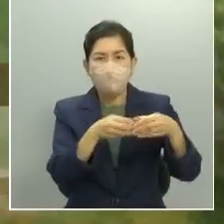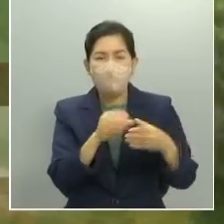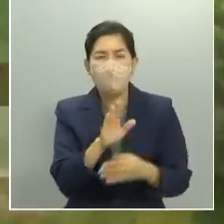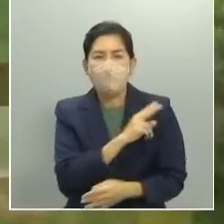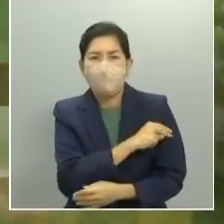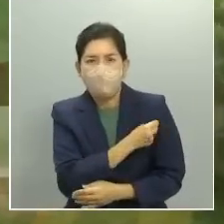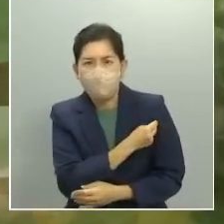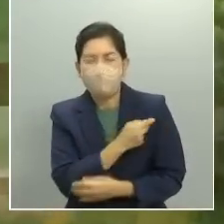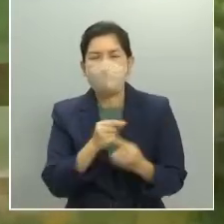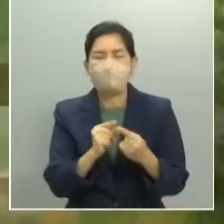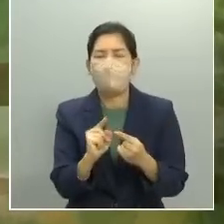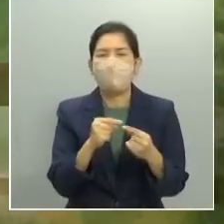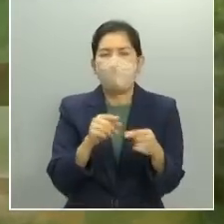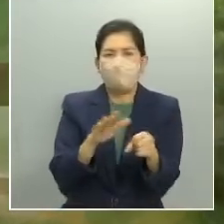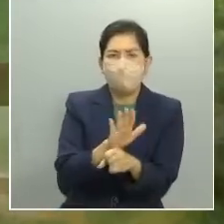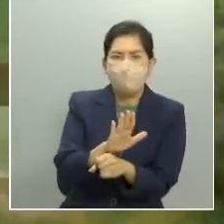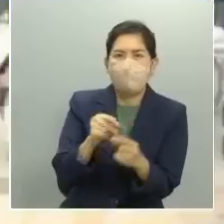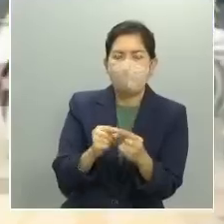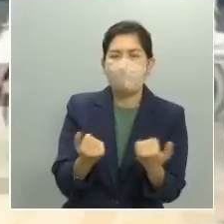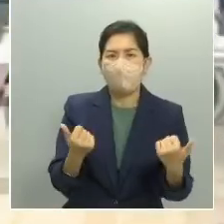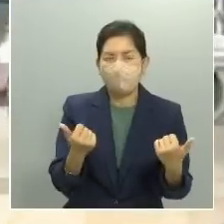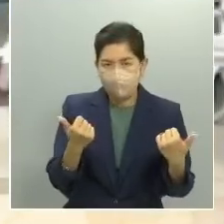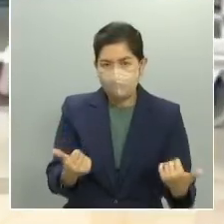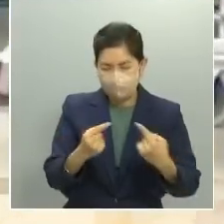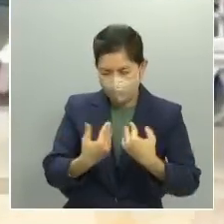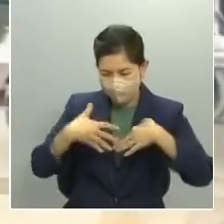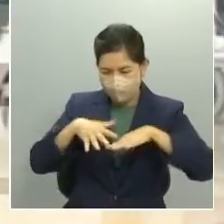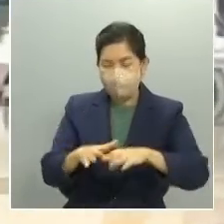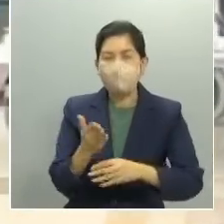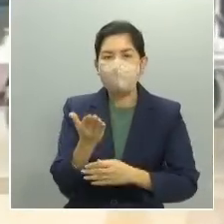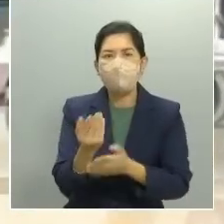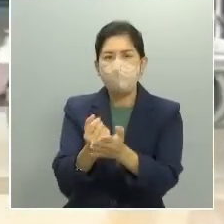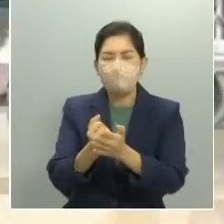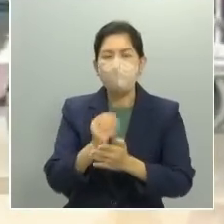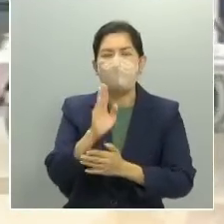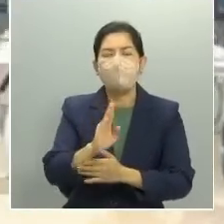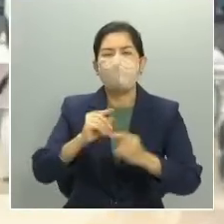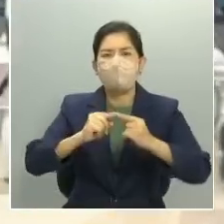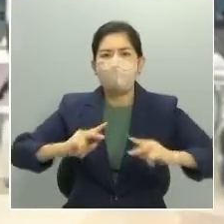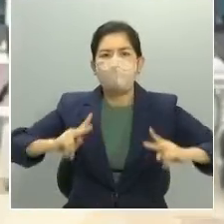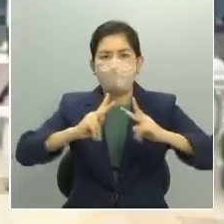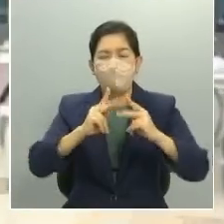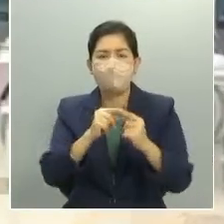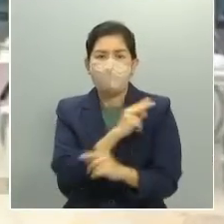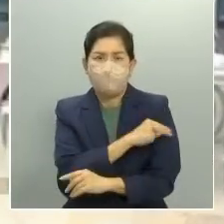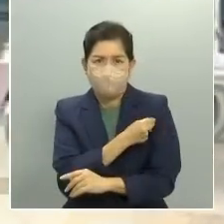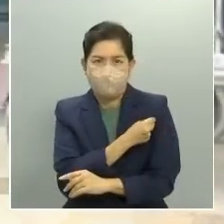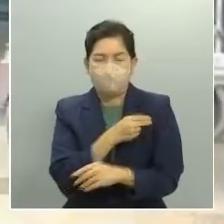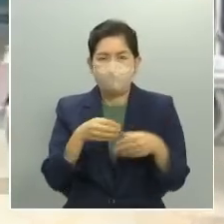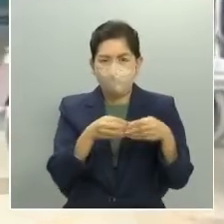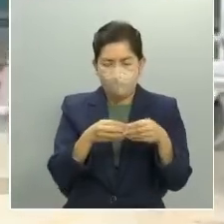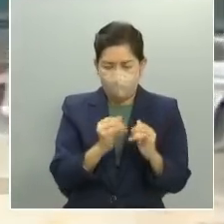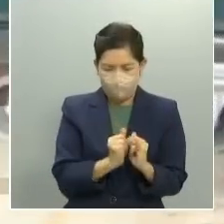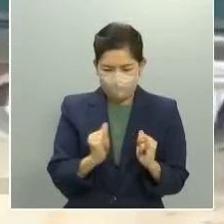ความต้องการก็เลยประสานไปยังโรงพยาบาลเครือข่ายของกระทรวงสาธารณสุขและกรมแพทย์เพื่อส่งตัวผู้บาดเจ็บหนักไปรักษาตั